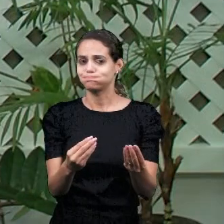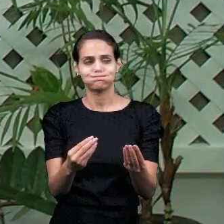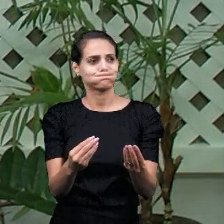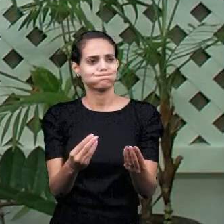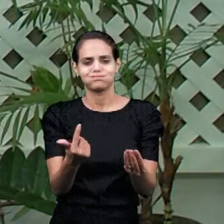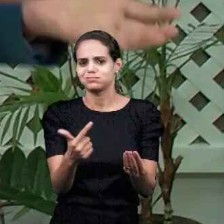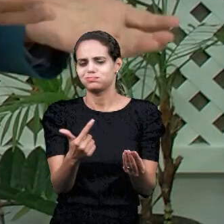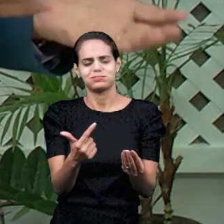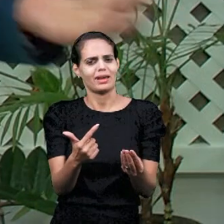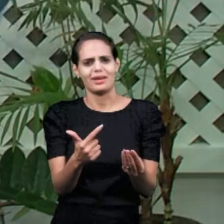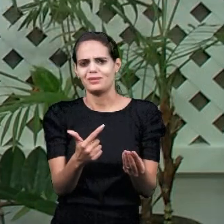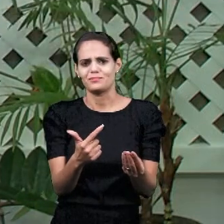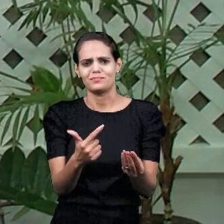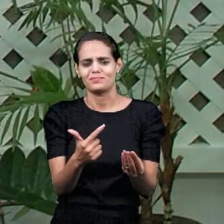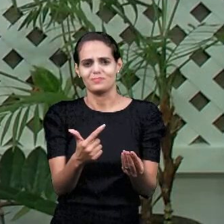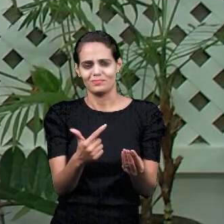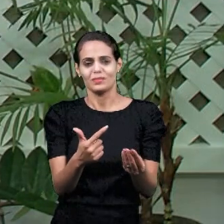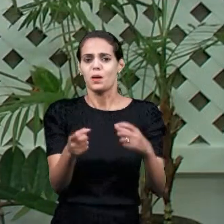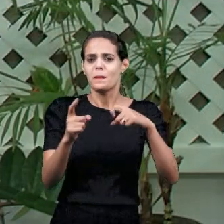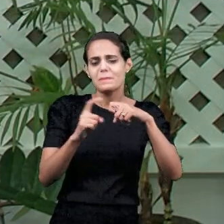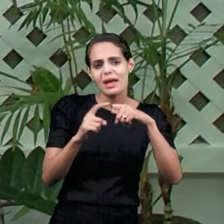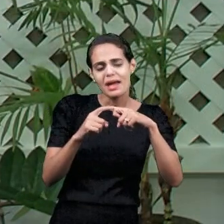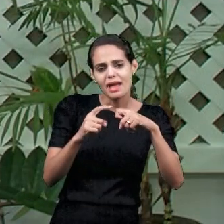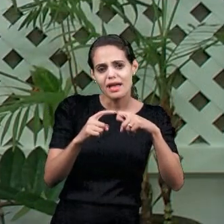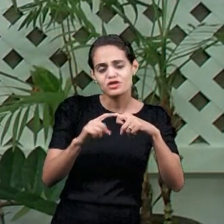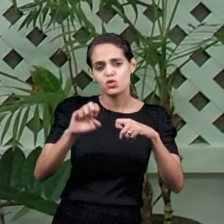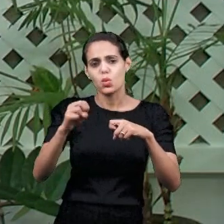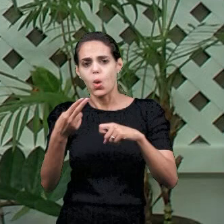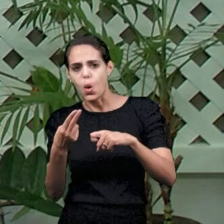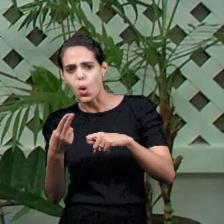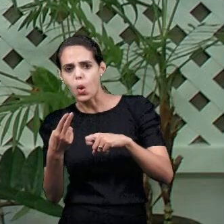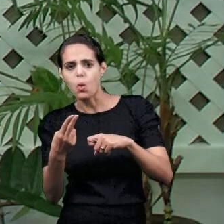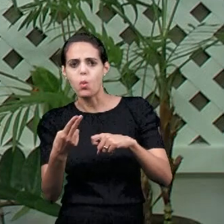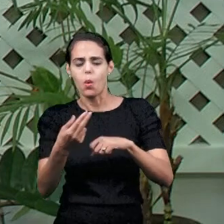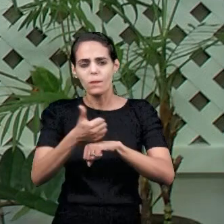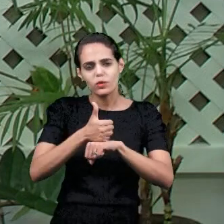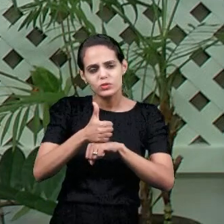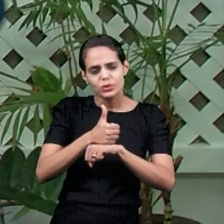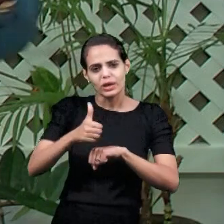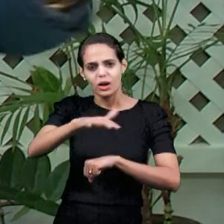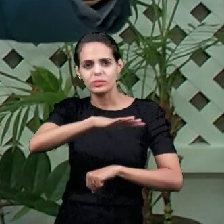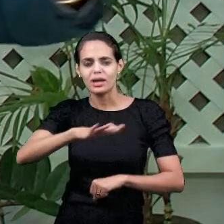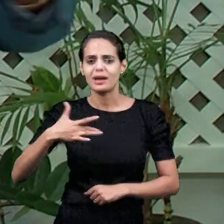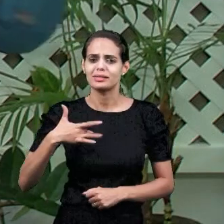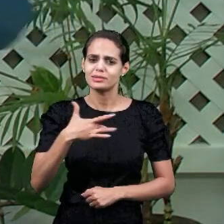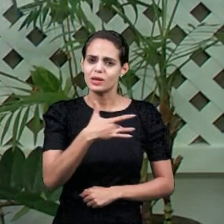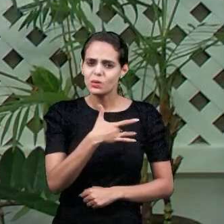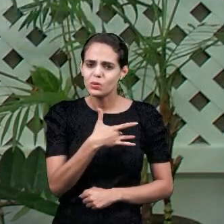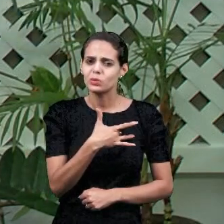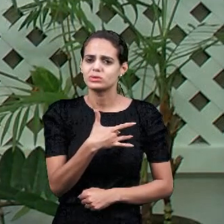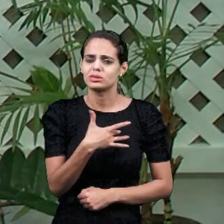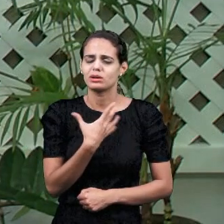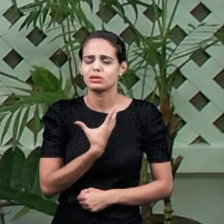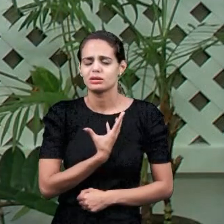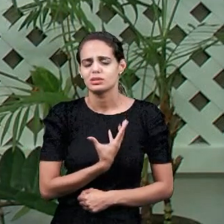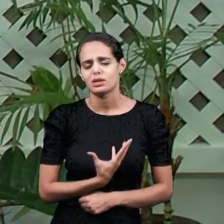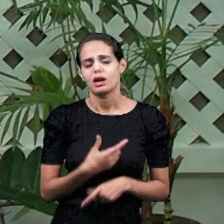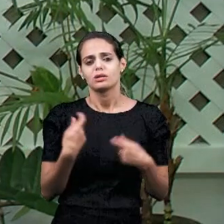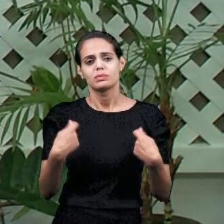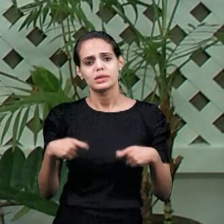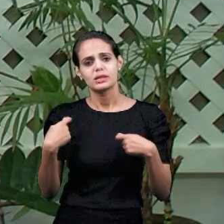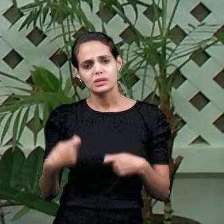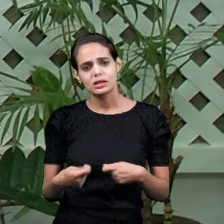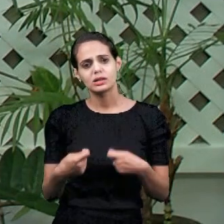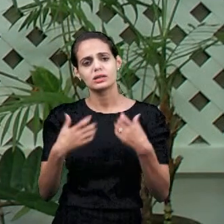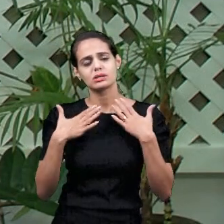des fois il n'est pas en condition. Remercie à Dieu quand il enlève quelqu'un a été